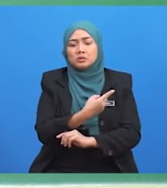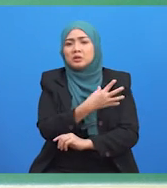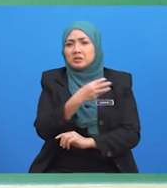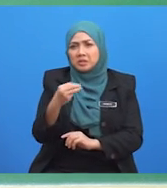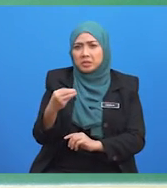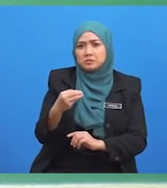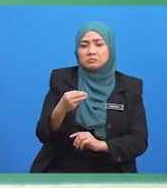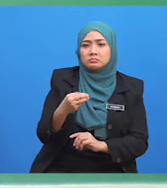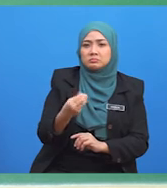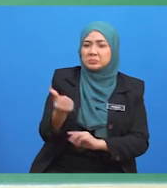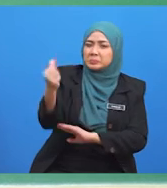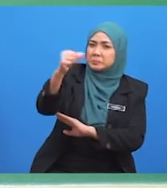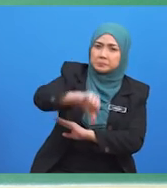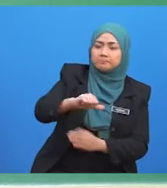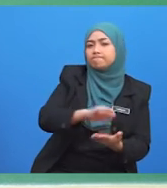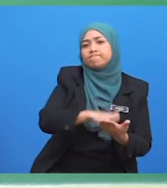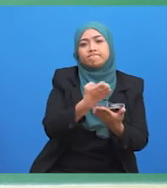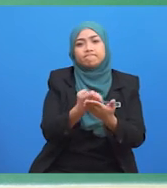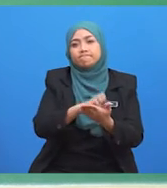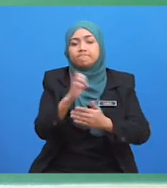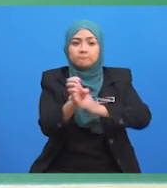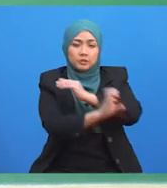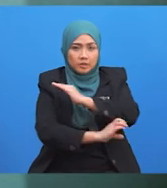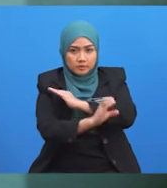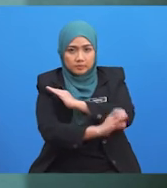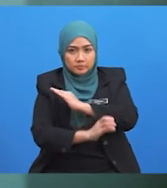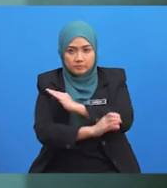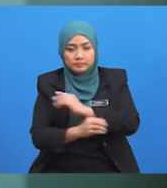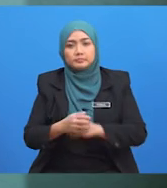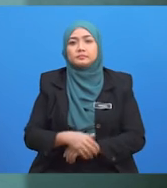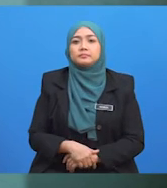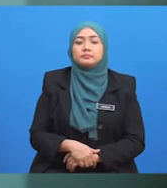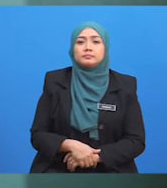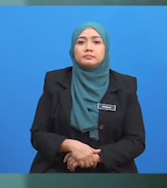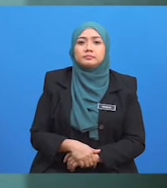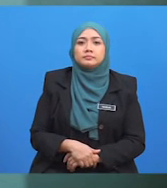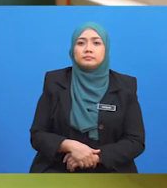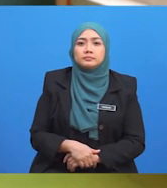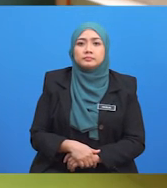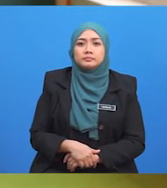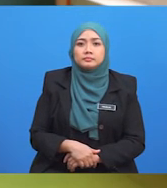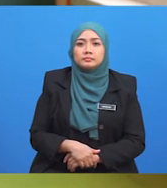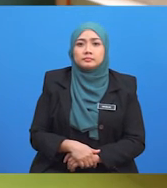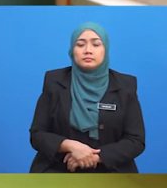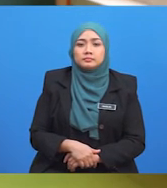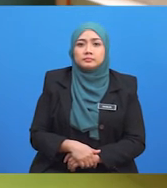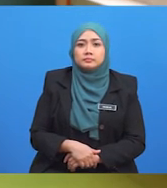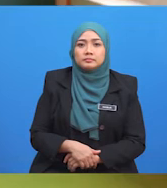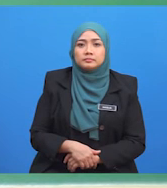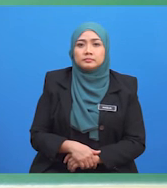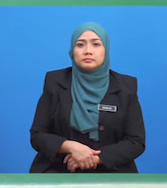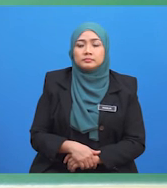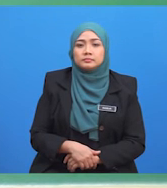akan menjejaskan ekonomi negara. Bagus, pandai semua. Situasi